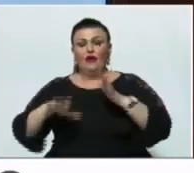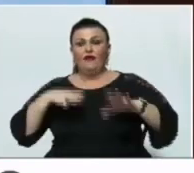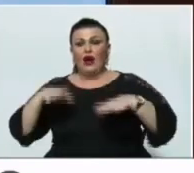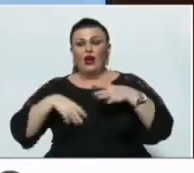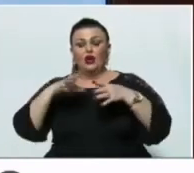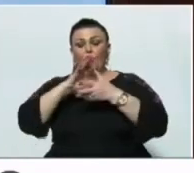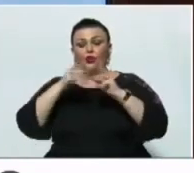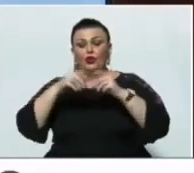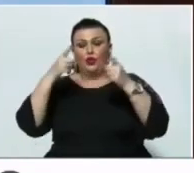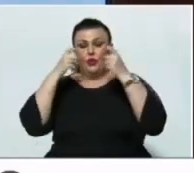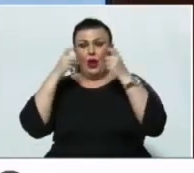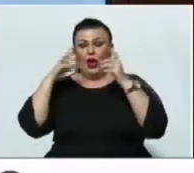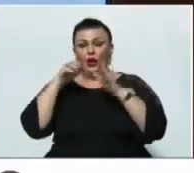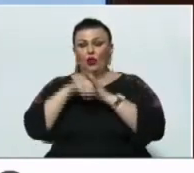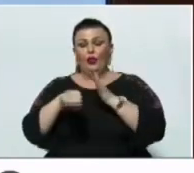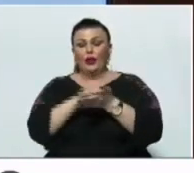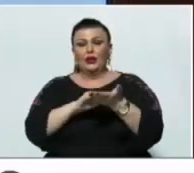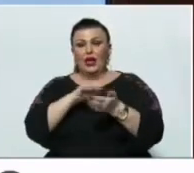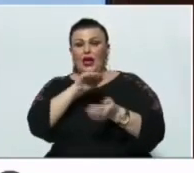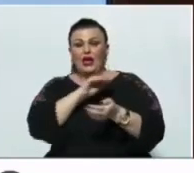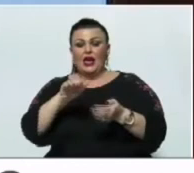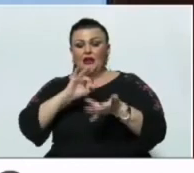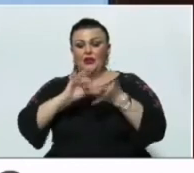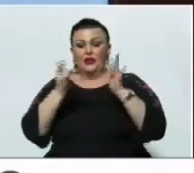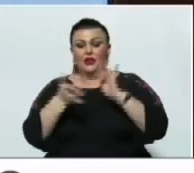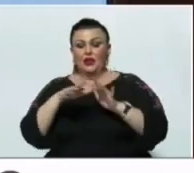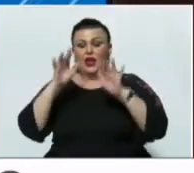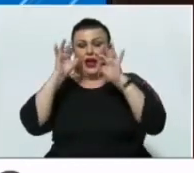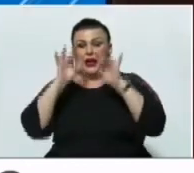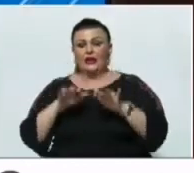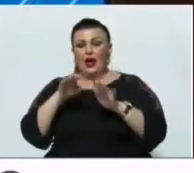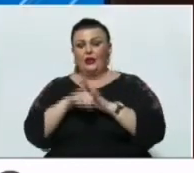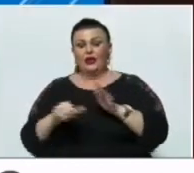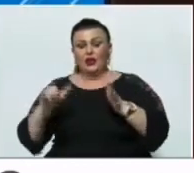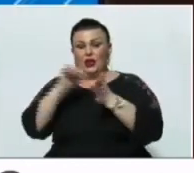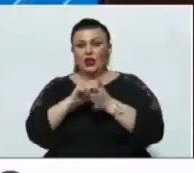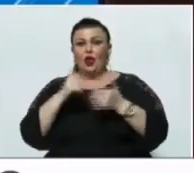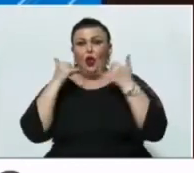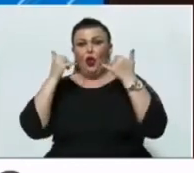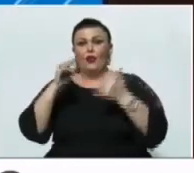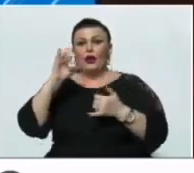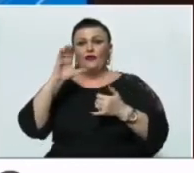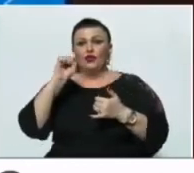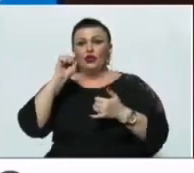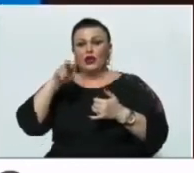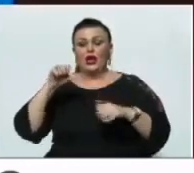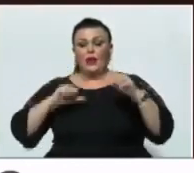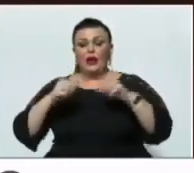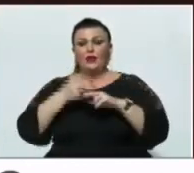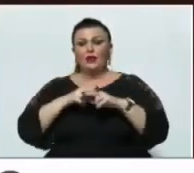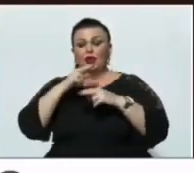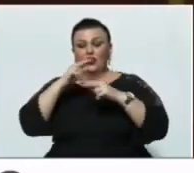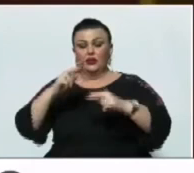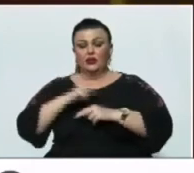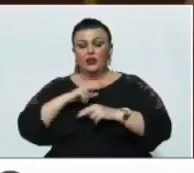bütün məlumatlar mütəmadi olaraq rəsmi sosial şəbəkə hesablarında yerləşdirilir. Hörmətli Vüsal müəllim, bizə göstərdiyiniz hörmətə